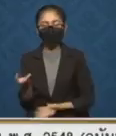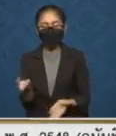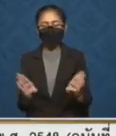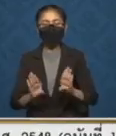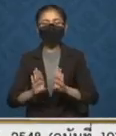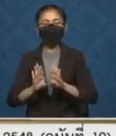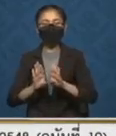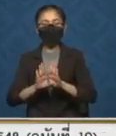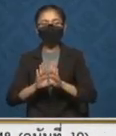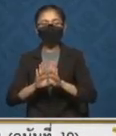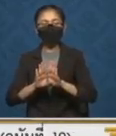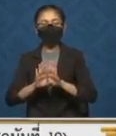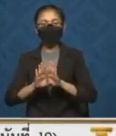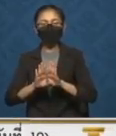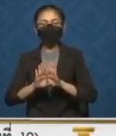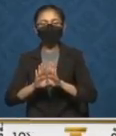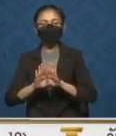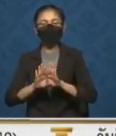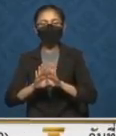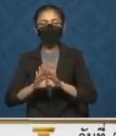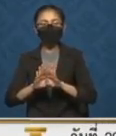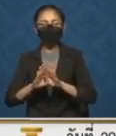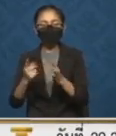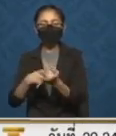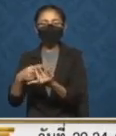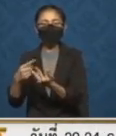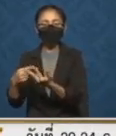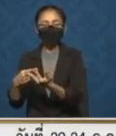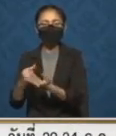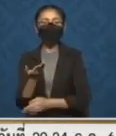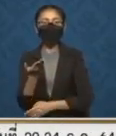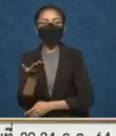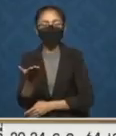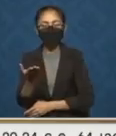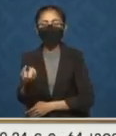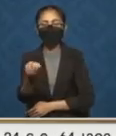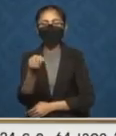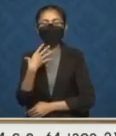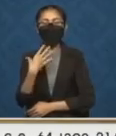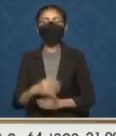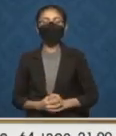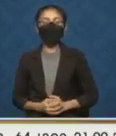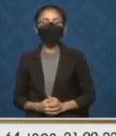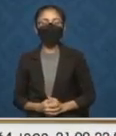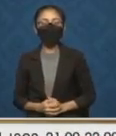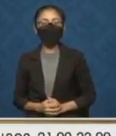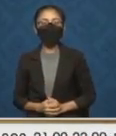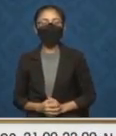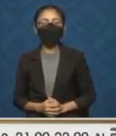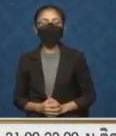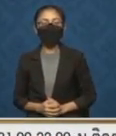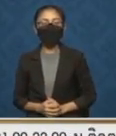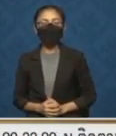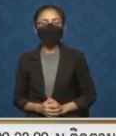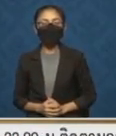หรือไม่เหมือนที่หมอสุกินบอกเนี่ย ถูกต้อง SMSก็ส่งจดหมายก็ส่งแล้วอ้างว่าไม่รู้จะมาเป็นทำไมครับเป็นสสเ